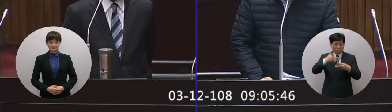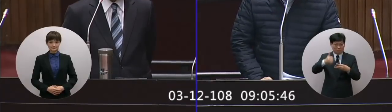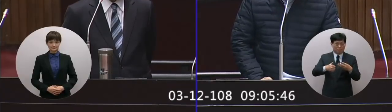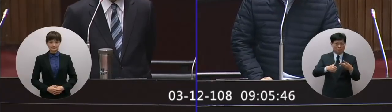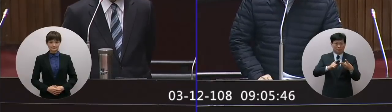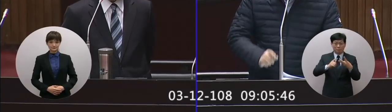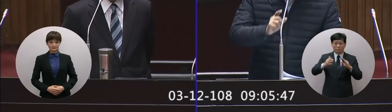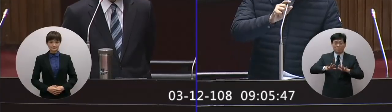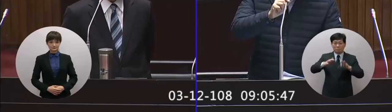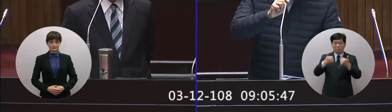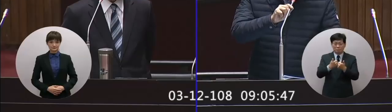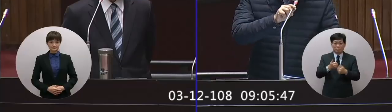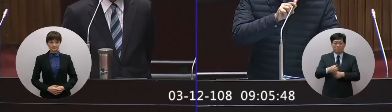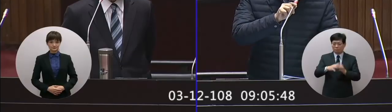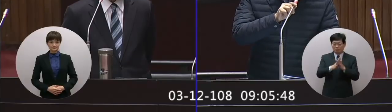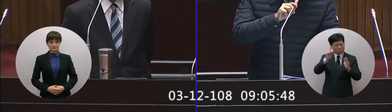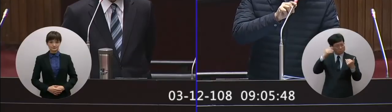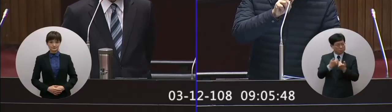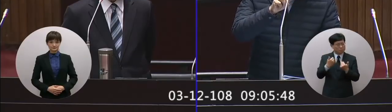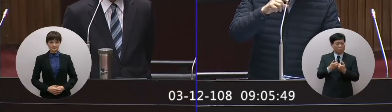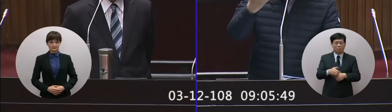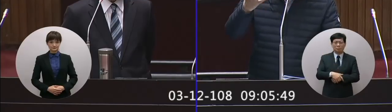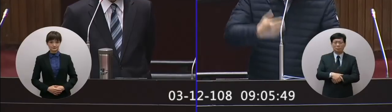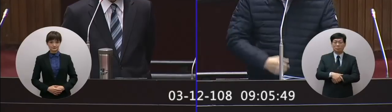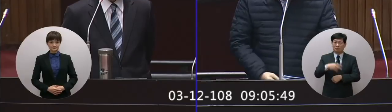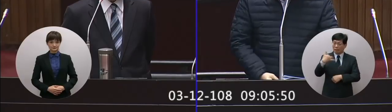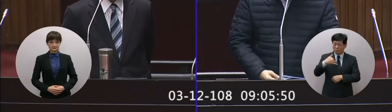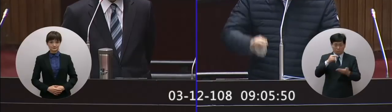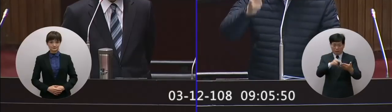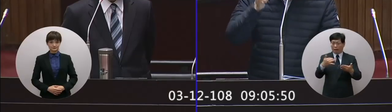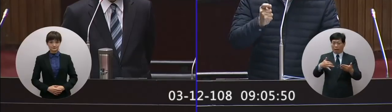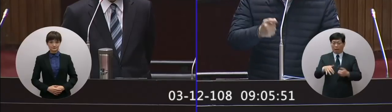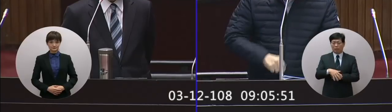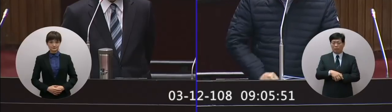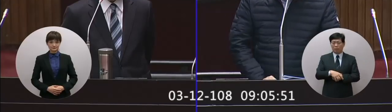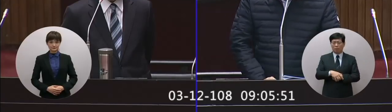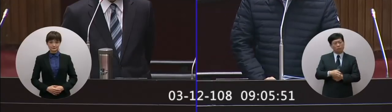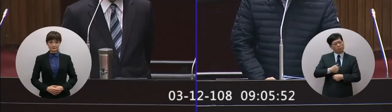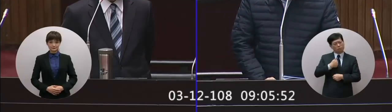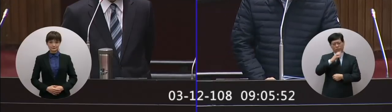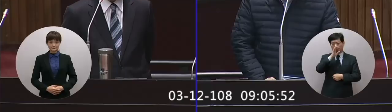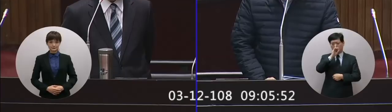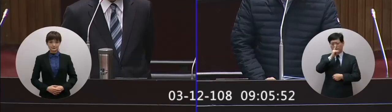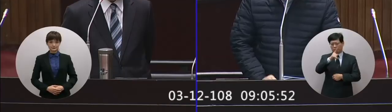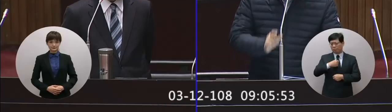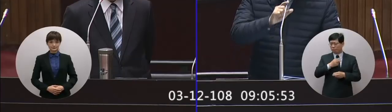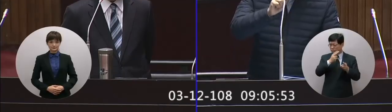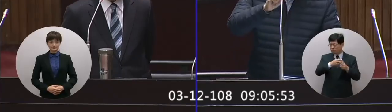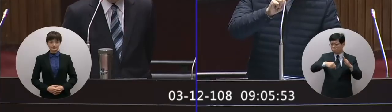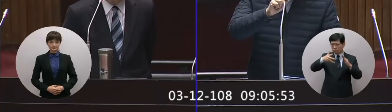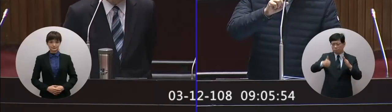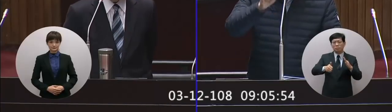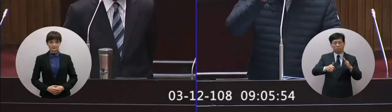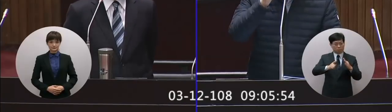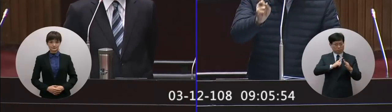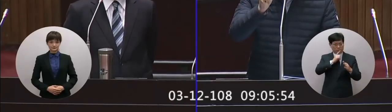包括国发会都在反对，也还没有看到内容。 我真的非常相信院长，以你